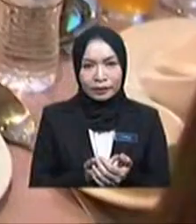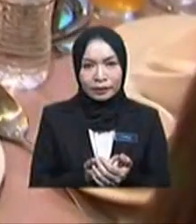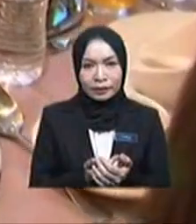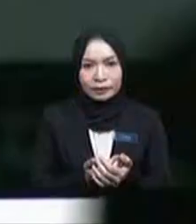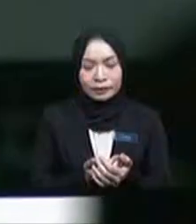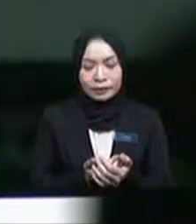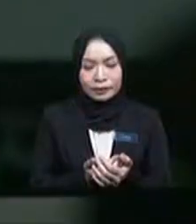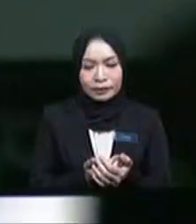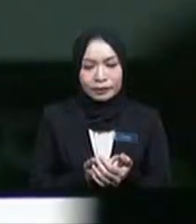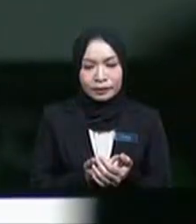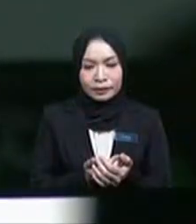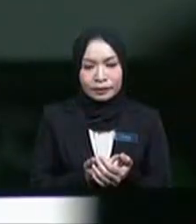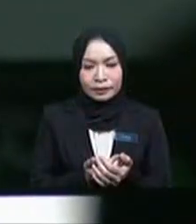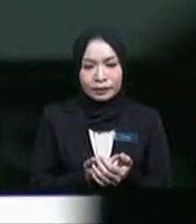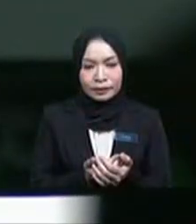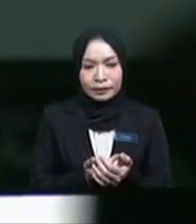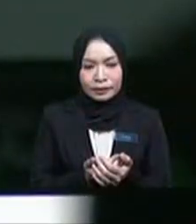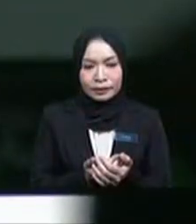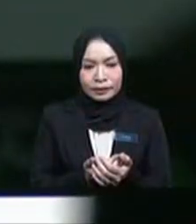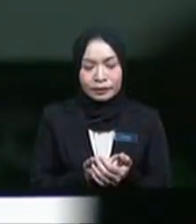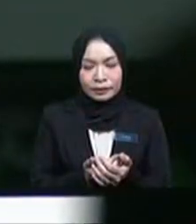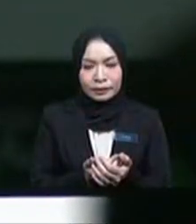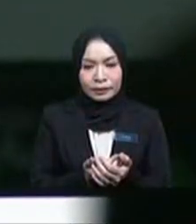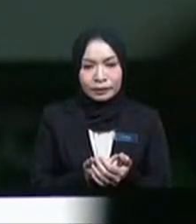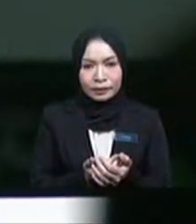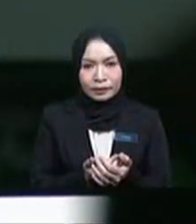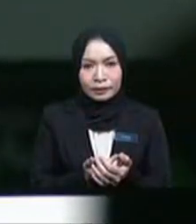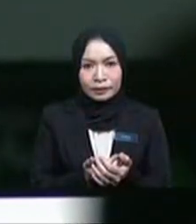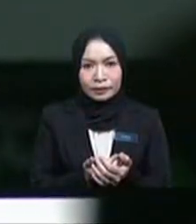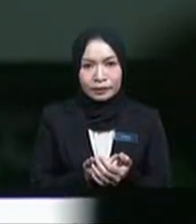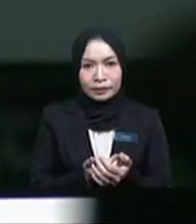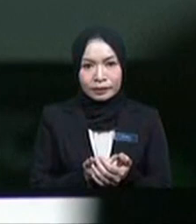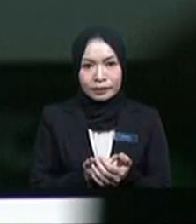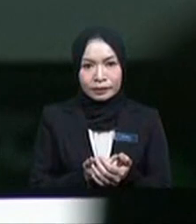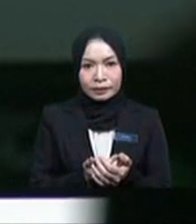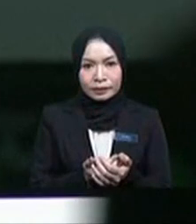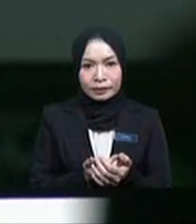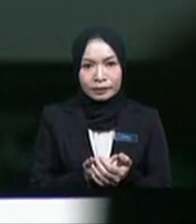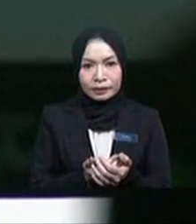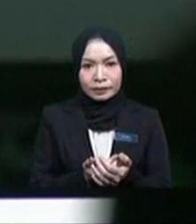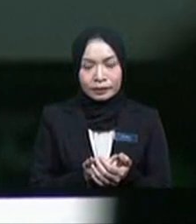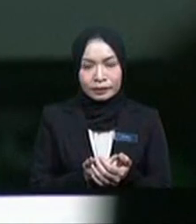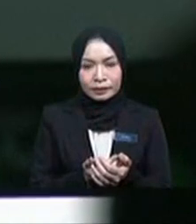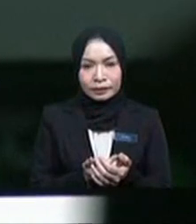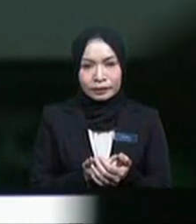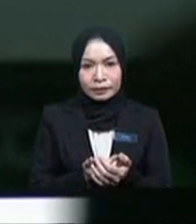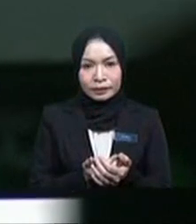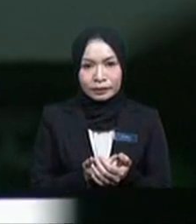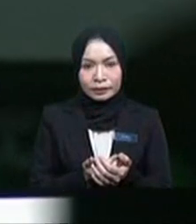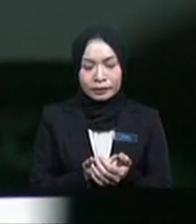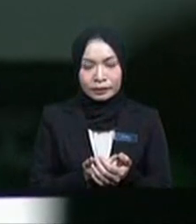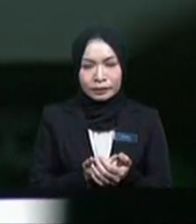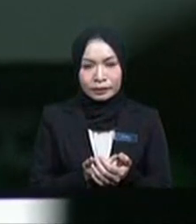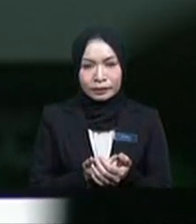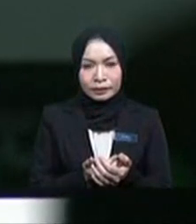إلا شفيته ولا ضالا إلا هديته ولا حاجة من هوائج الدنيا